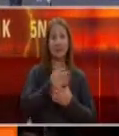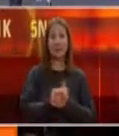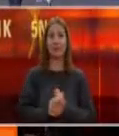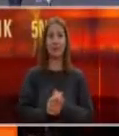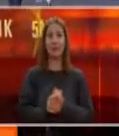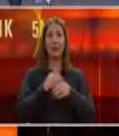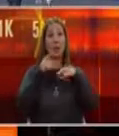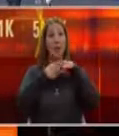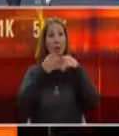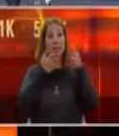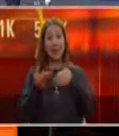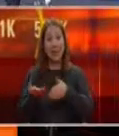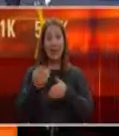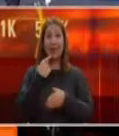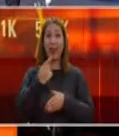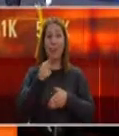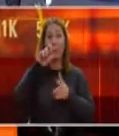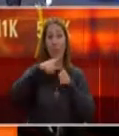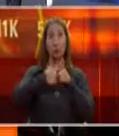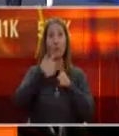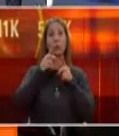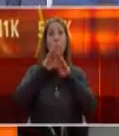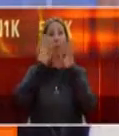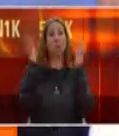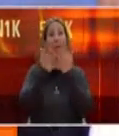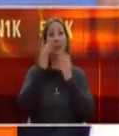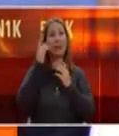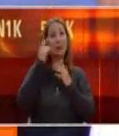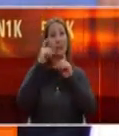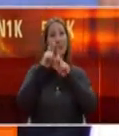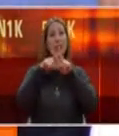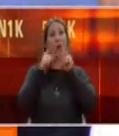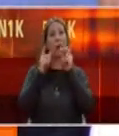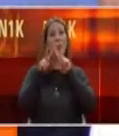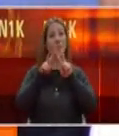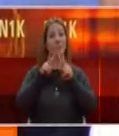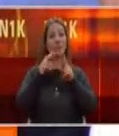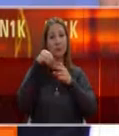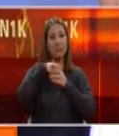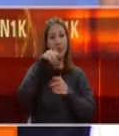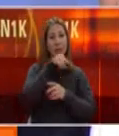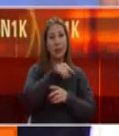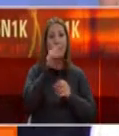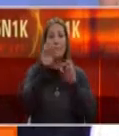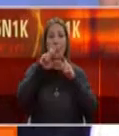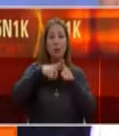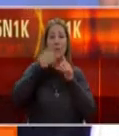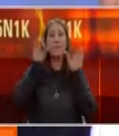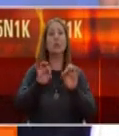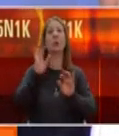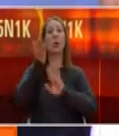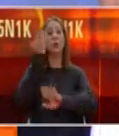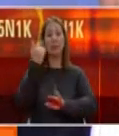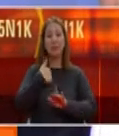Hoş geldin bebek projesini yürütüyoruz. Ulusal Down Sendromu Derneği olarak. Bu projeye başlamadan önce